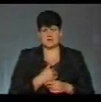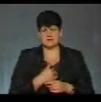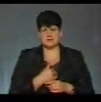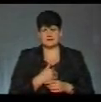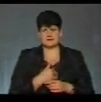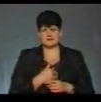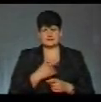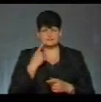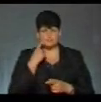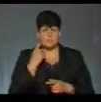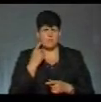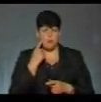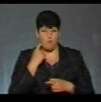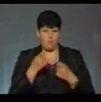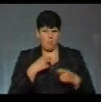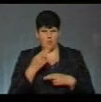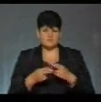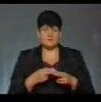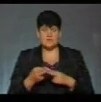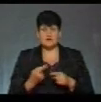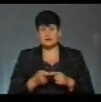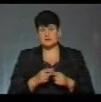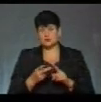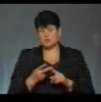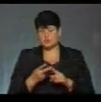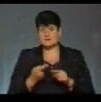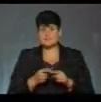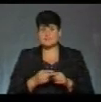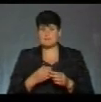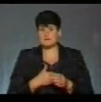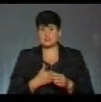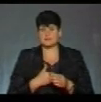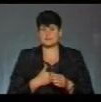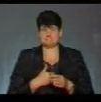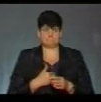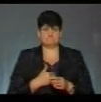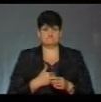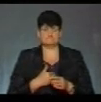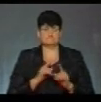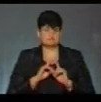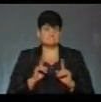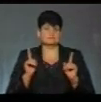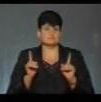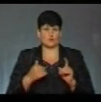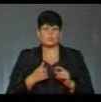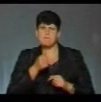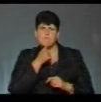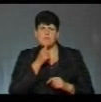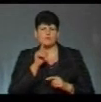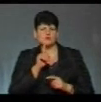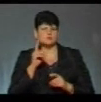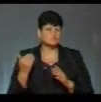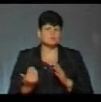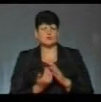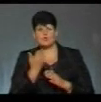так. Також це може бути бажання пригод. Це коли дитини теж такий вік авантюризму, хочеться спробувати щось нове,